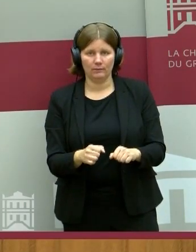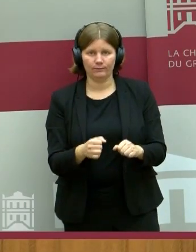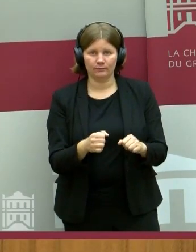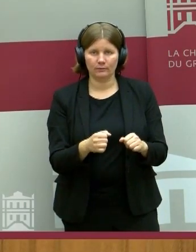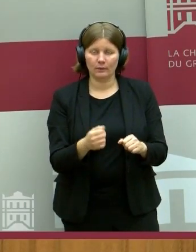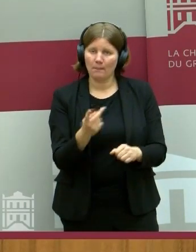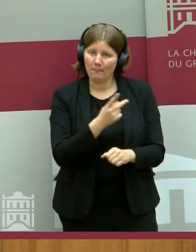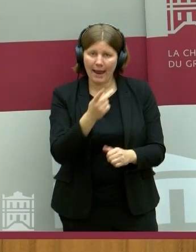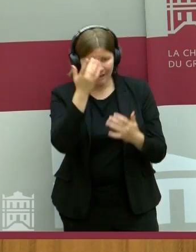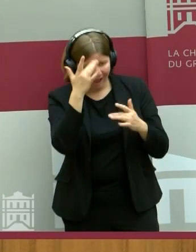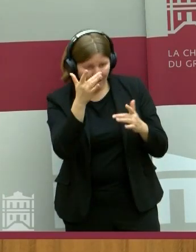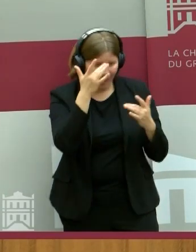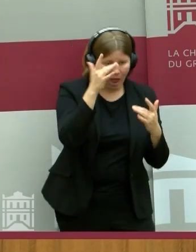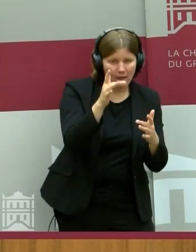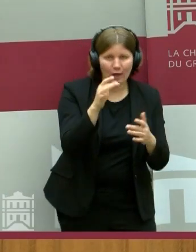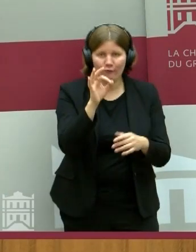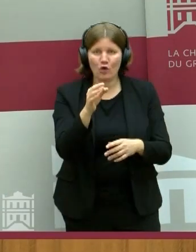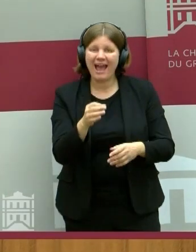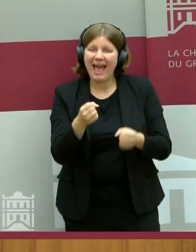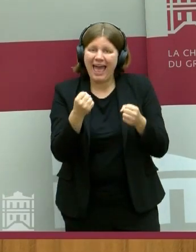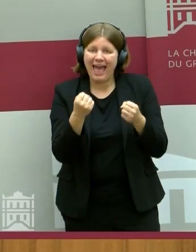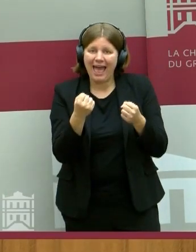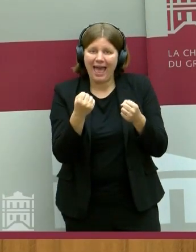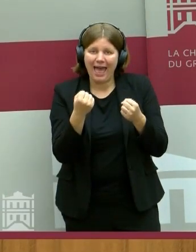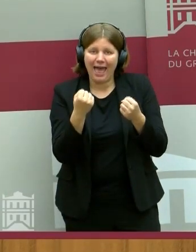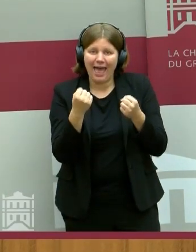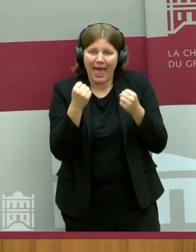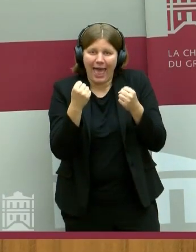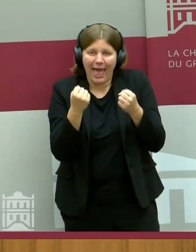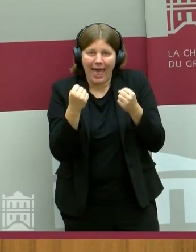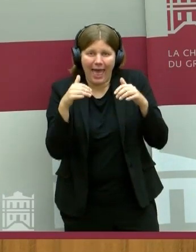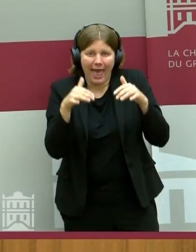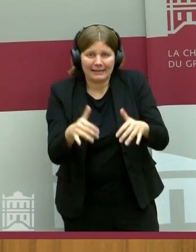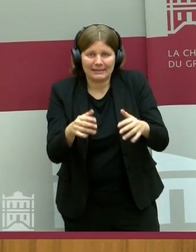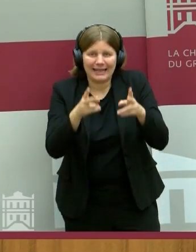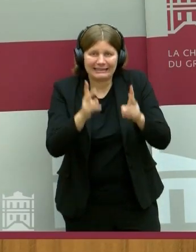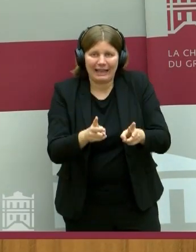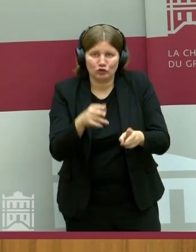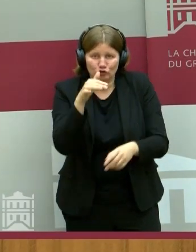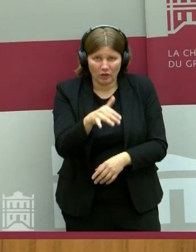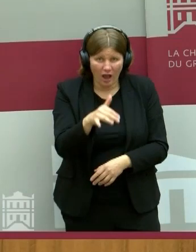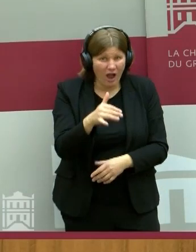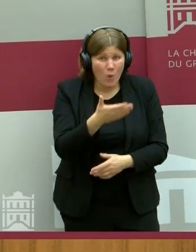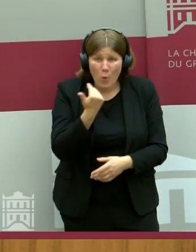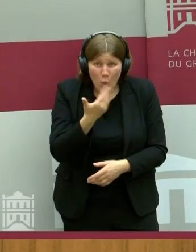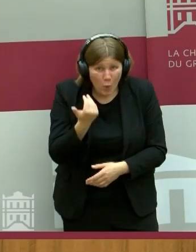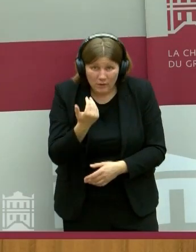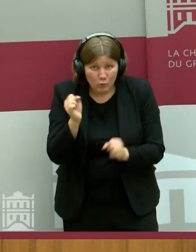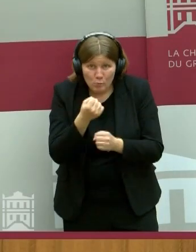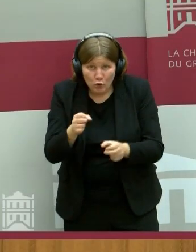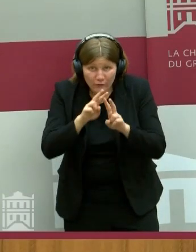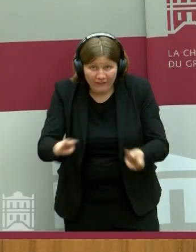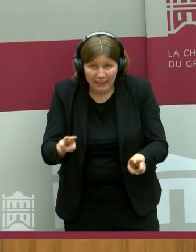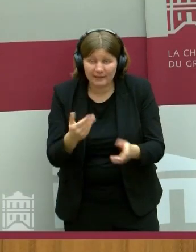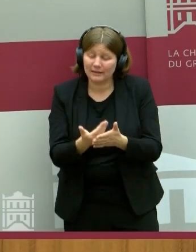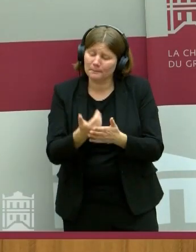gegenseitigen Unerkennung vom Existenzrecht, also solange wir das nicht tun, die Unerkennung vom Existenzrecht, kann es den Frieden nicht gehen. Merkt dann schläft